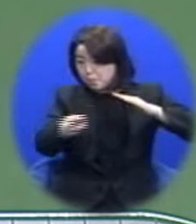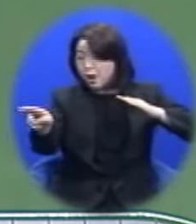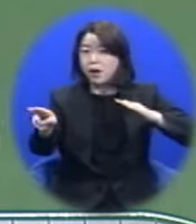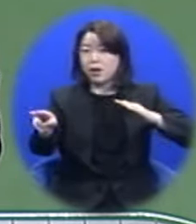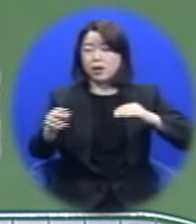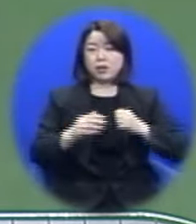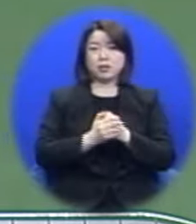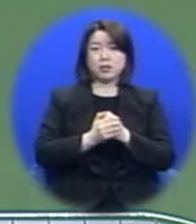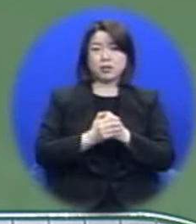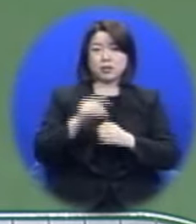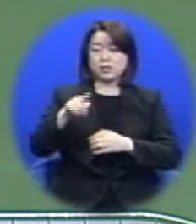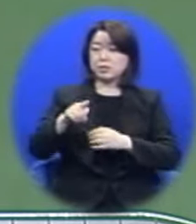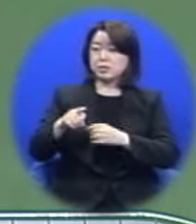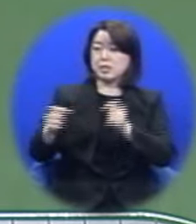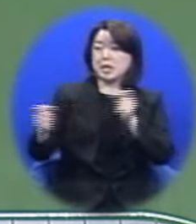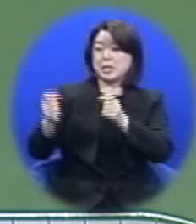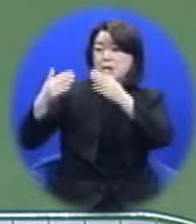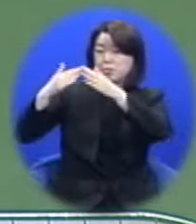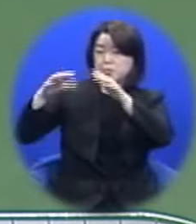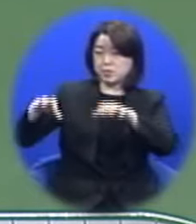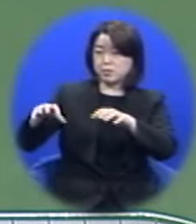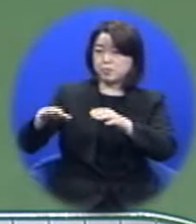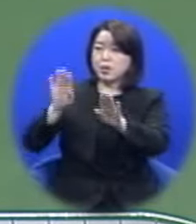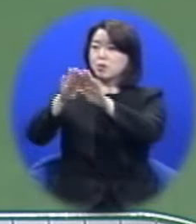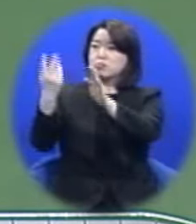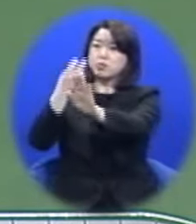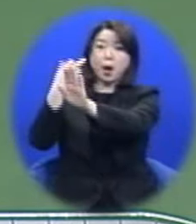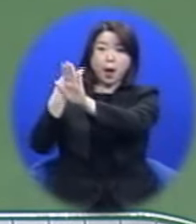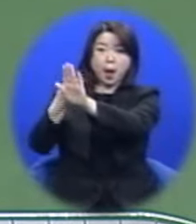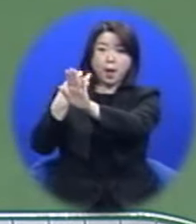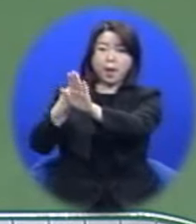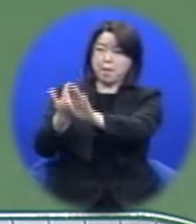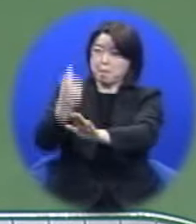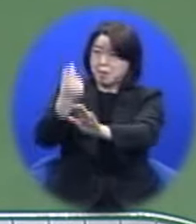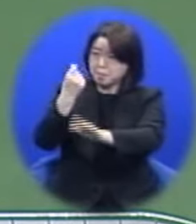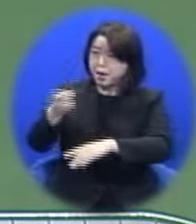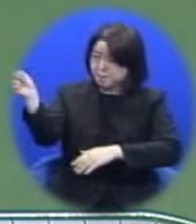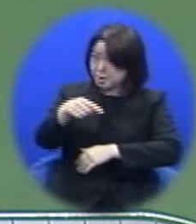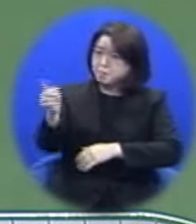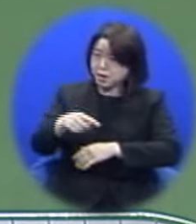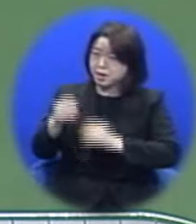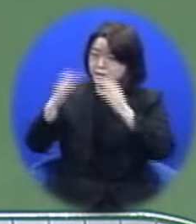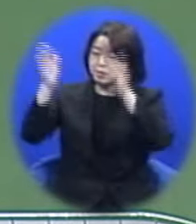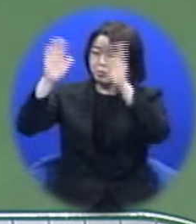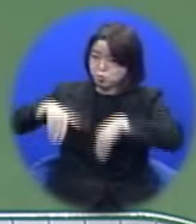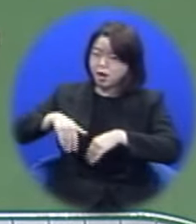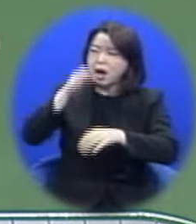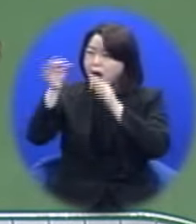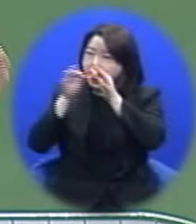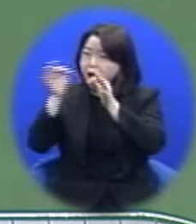빠져나오면서 그 옆에 있는 집 문을 두드리면서 빨리 나오세요. 집이 무너집니다 하고 막 소리 지르면서